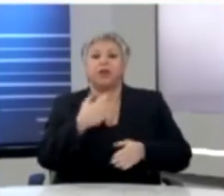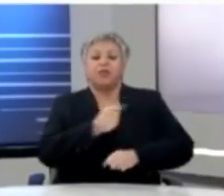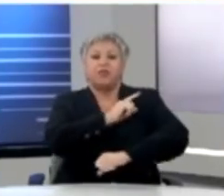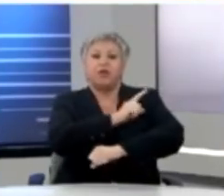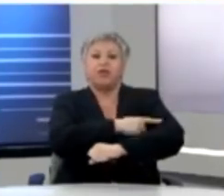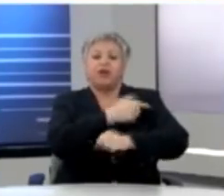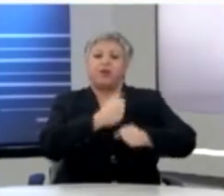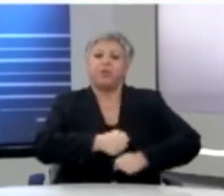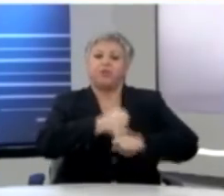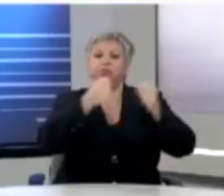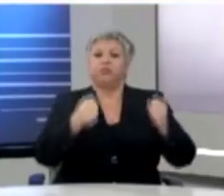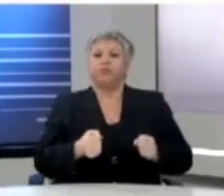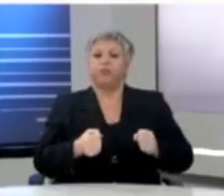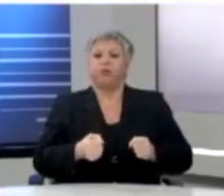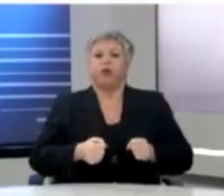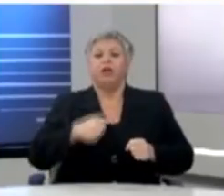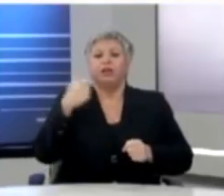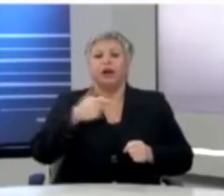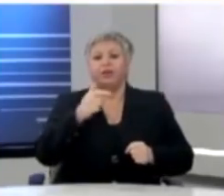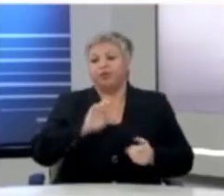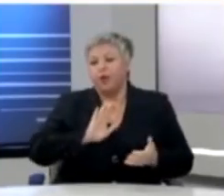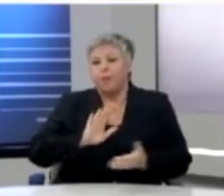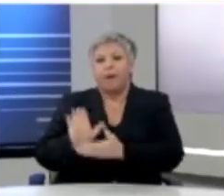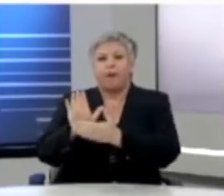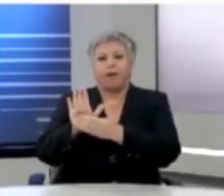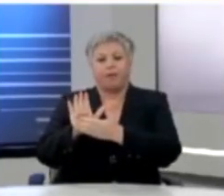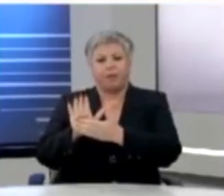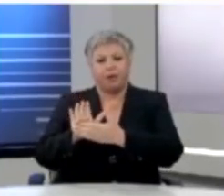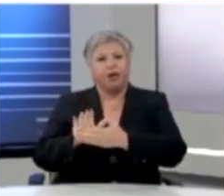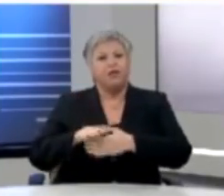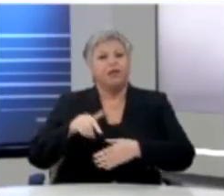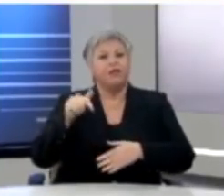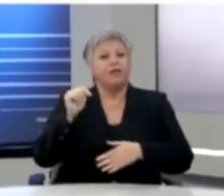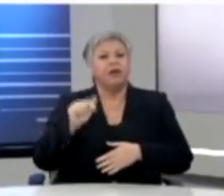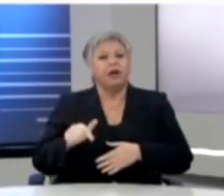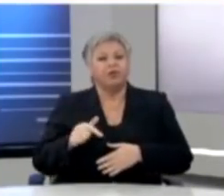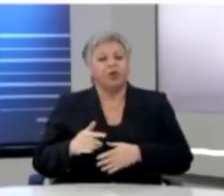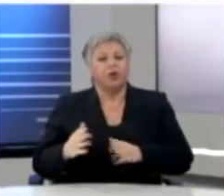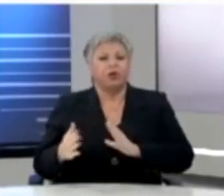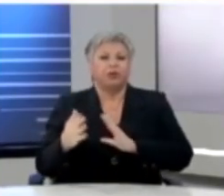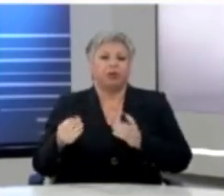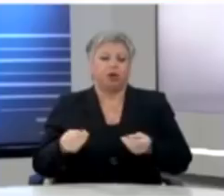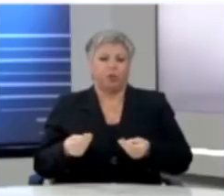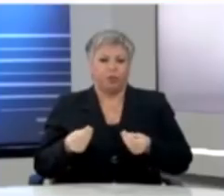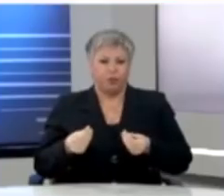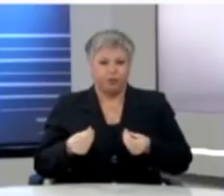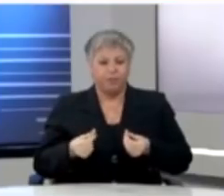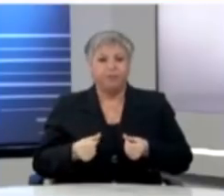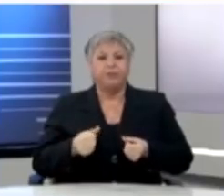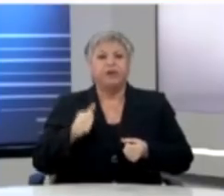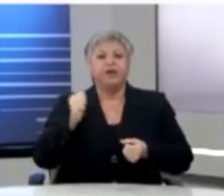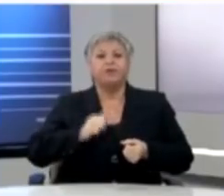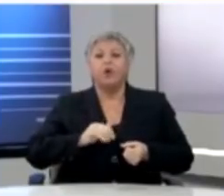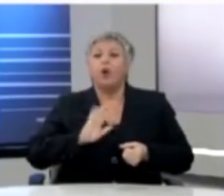αντιμονοπωλιακός, αντικαπιταλιστικός προσανατολισμός της πάλης του, η κοινωνική συμμαχία, να πετάξει έξω